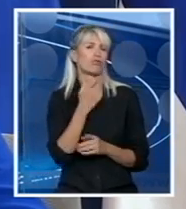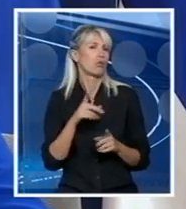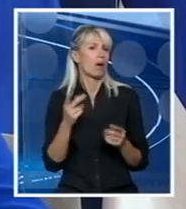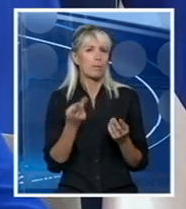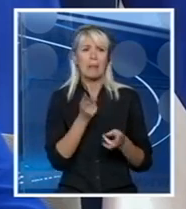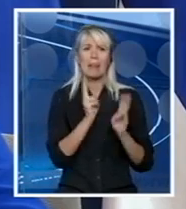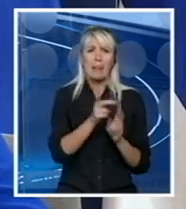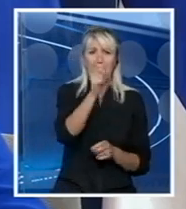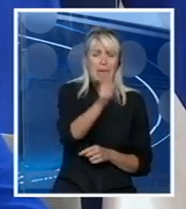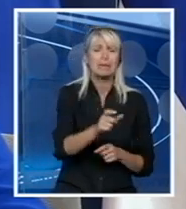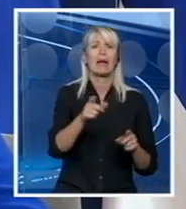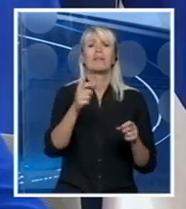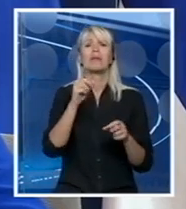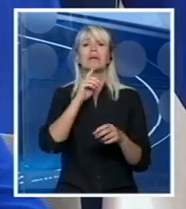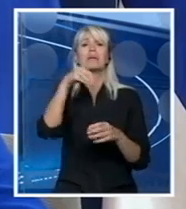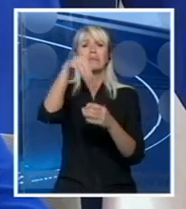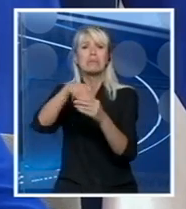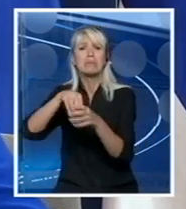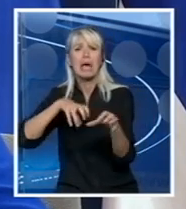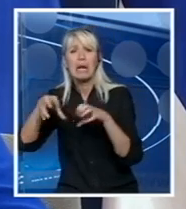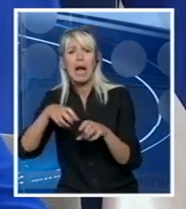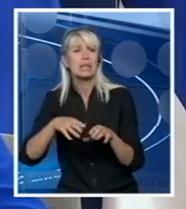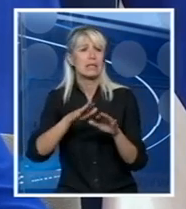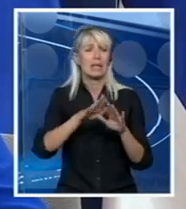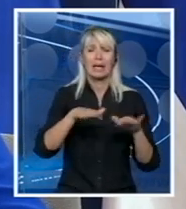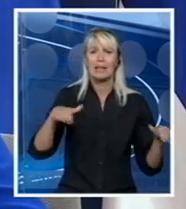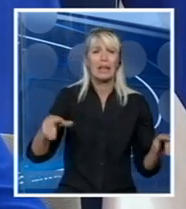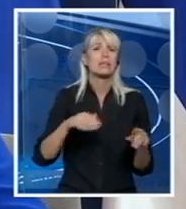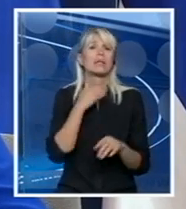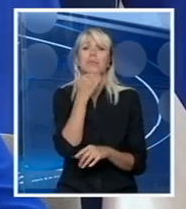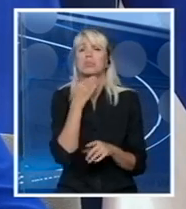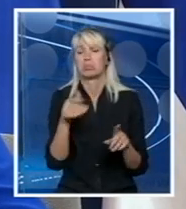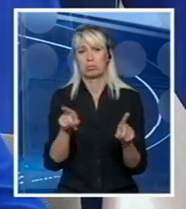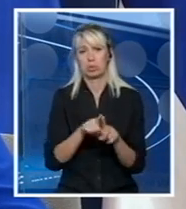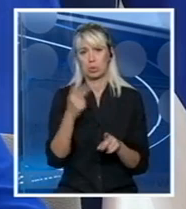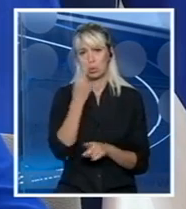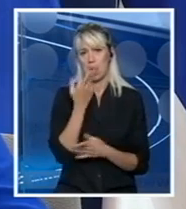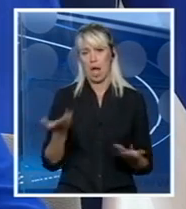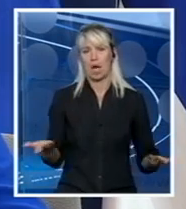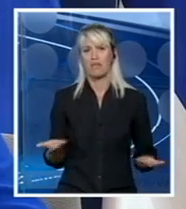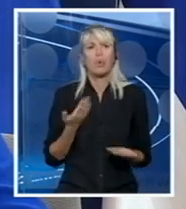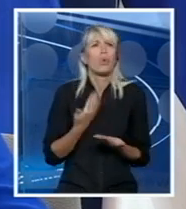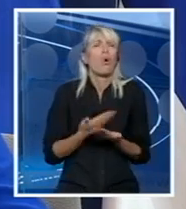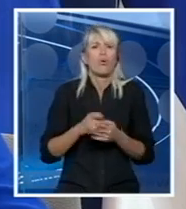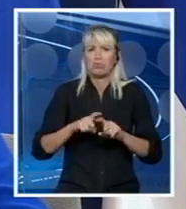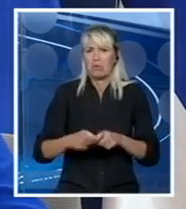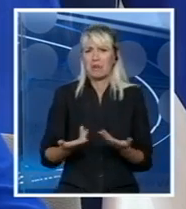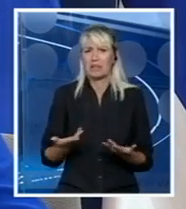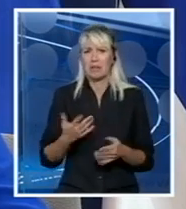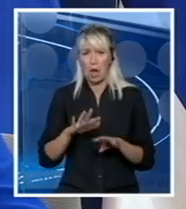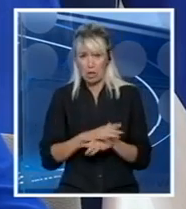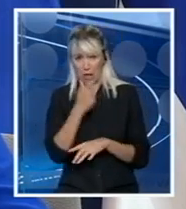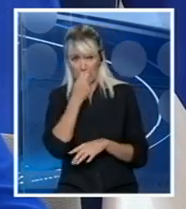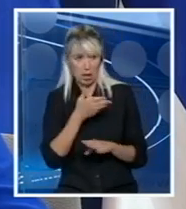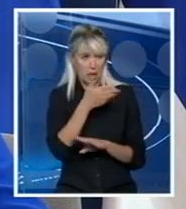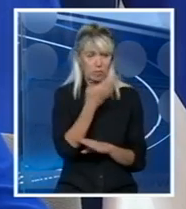nastavno i van nastavno osoblje koje radi u školi i učenike. To je osnovno. Ukoliko se desi